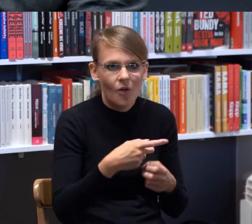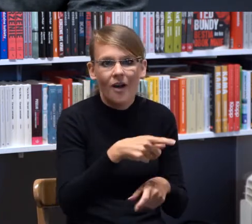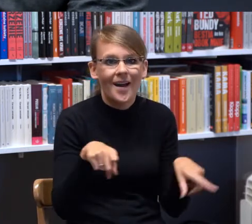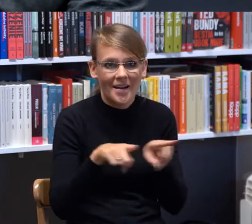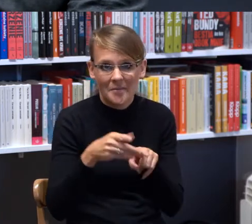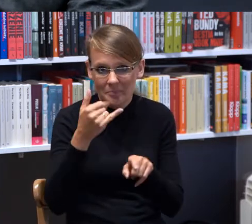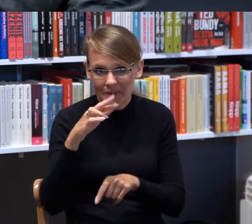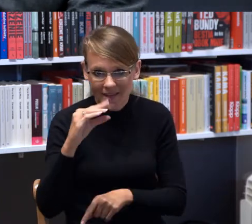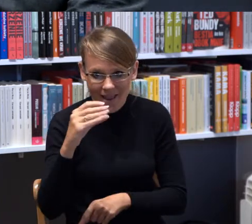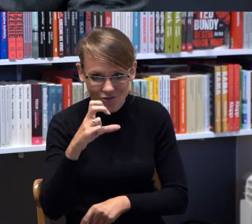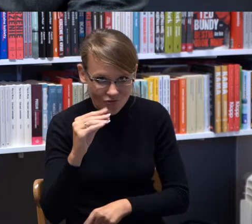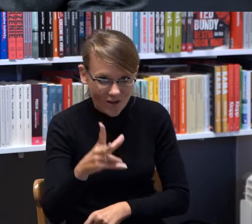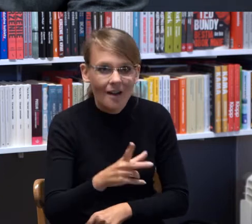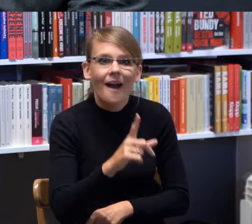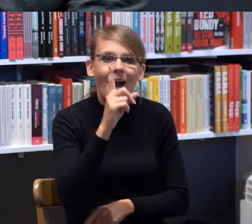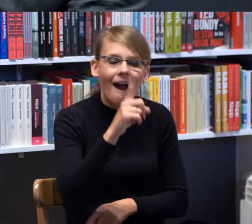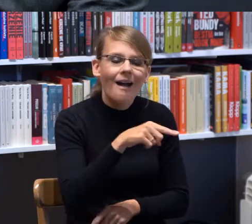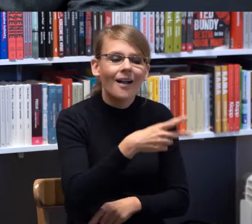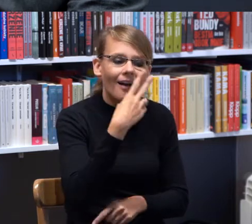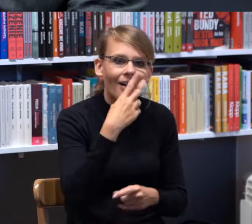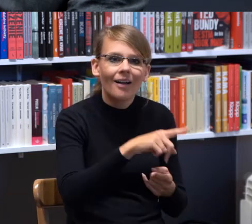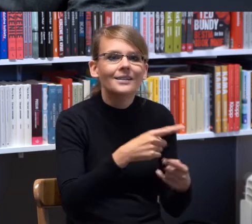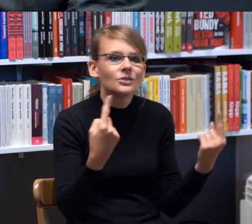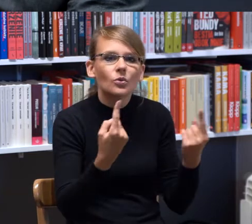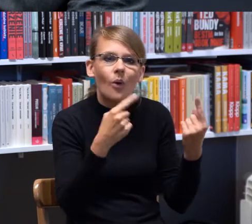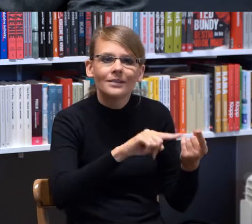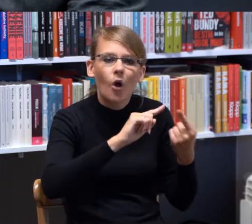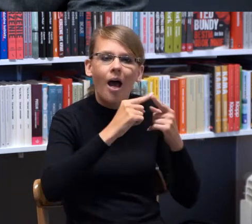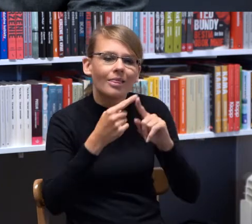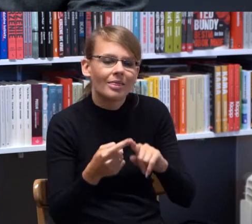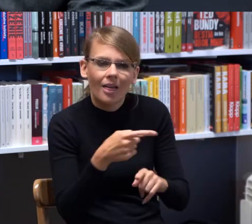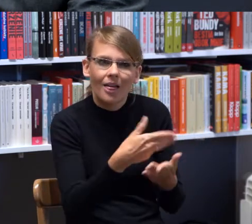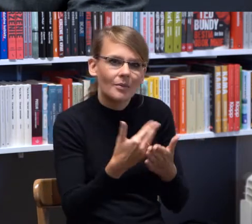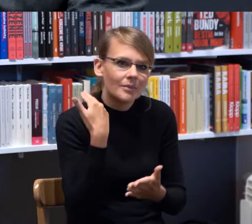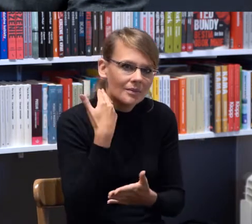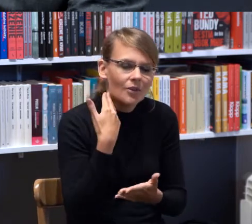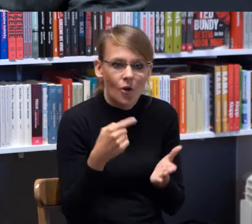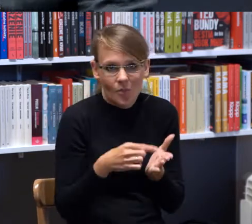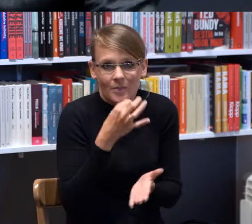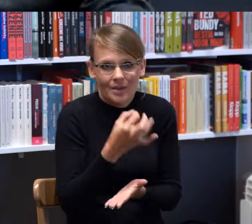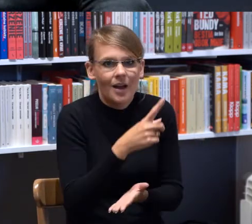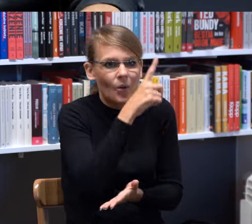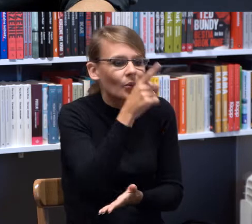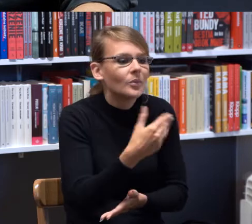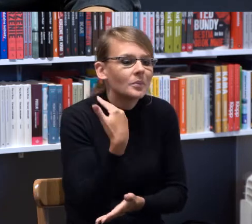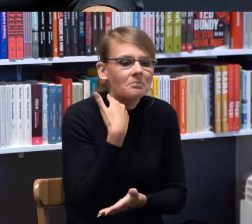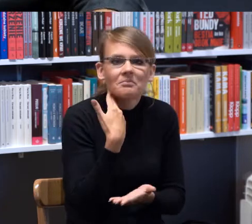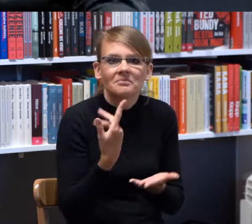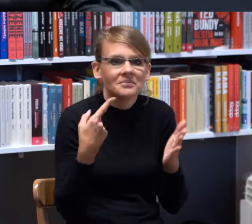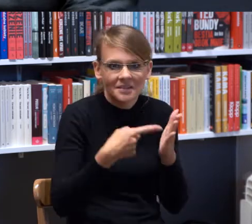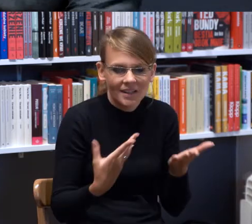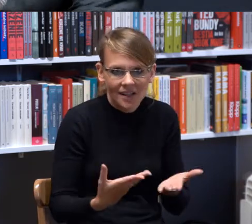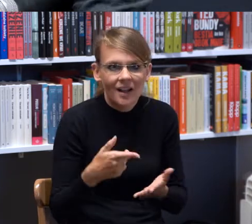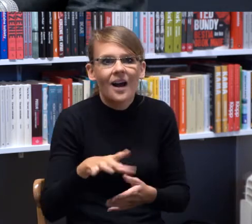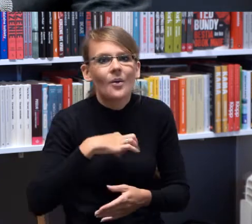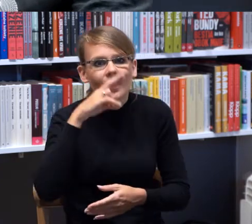Mireczka, ale to daje po prostu kontekst temu piciu i właśnie odpowiedź na pytanie, o czym ludzie pili. No więc ja też się pytam, o czym mój ojciec pił. No